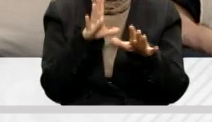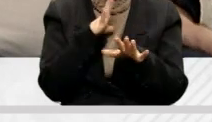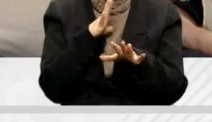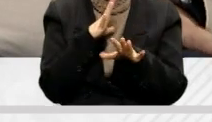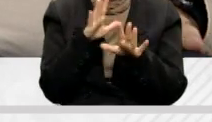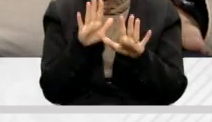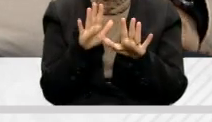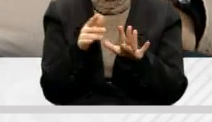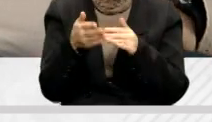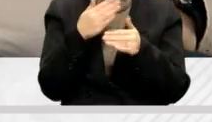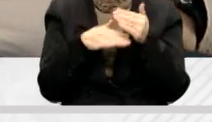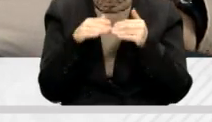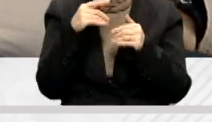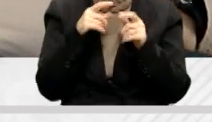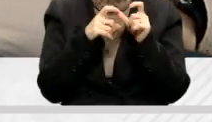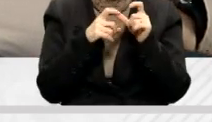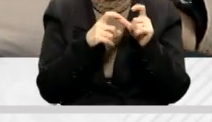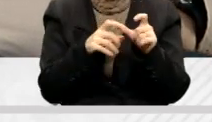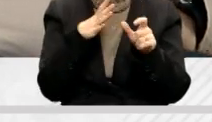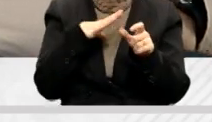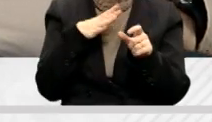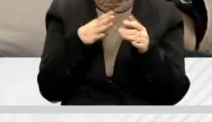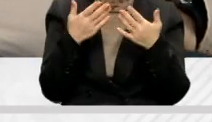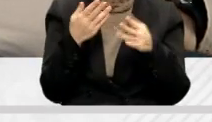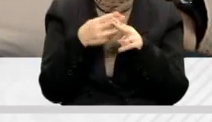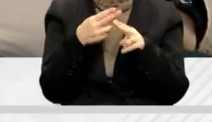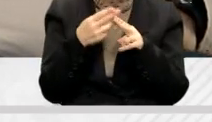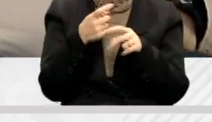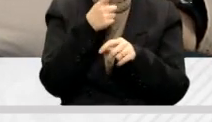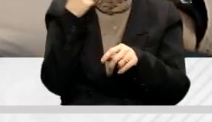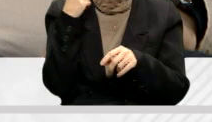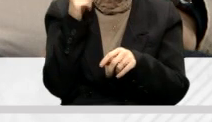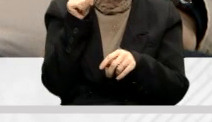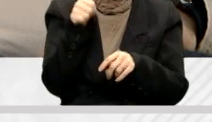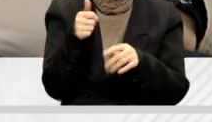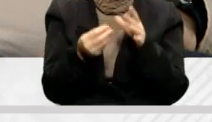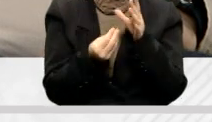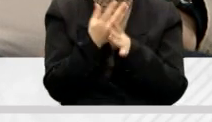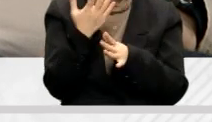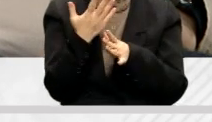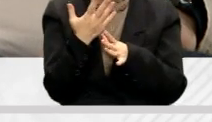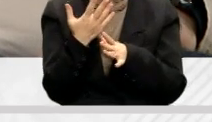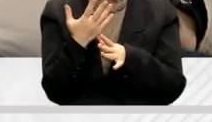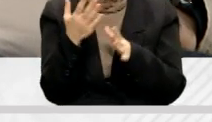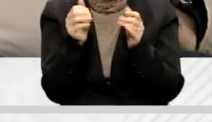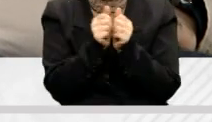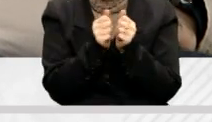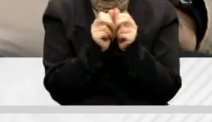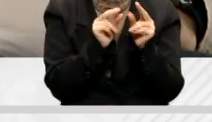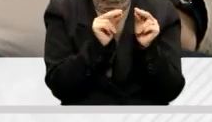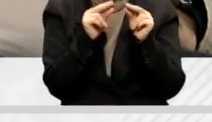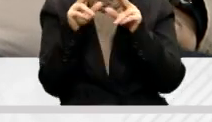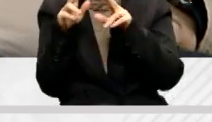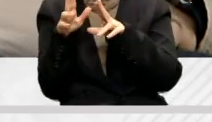sormak istiyorum. Başlarda konuşmuştuk. Örneğin eskiden hani gün doğumuyla birlikte uyanma, vücut çünkü ışık görünce uyanma